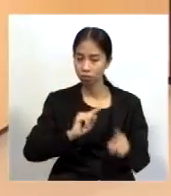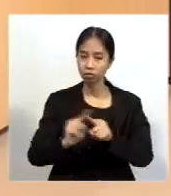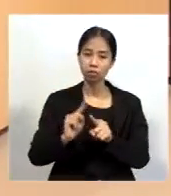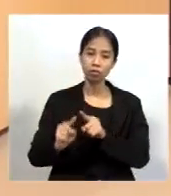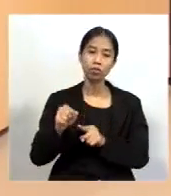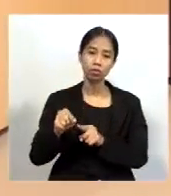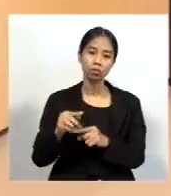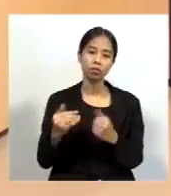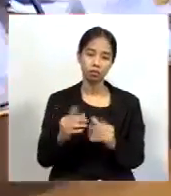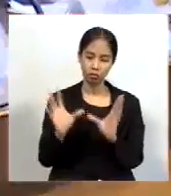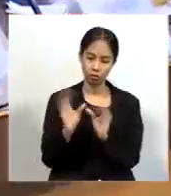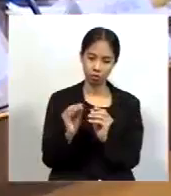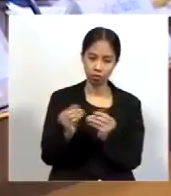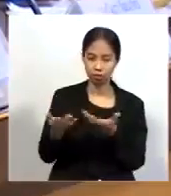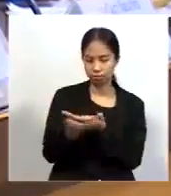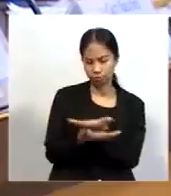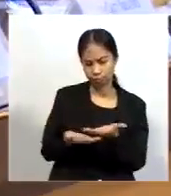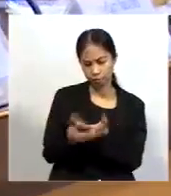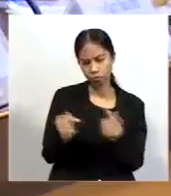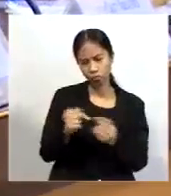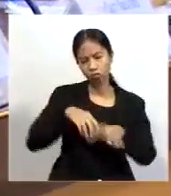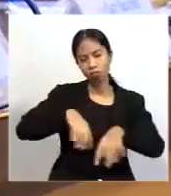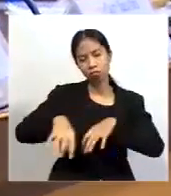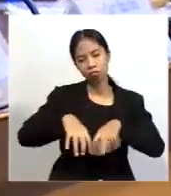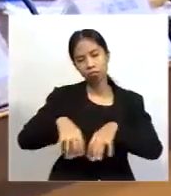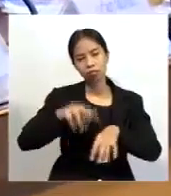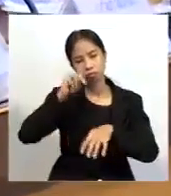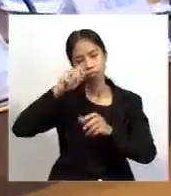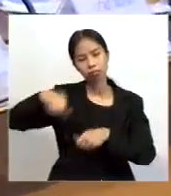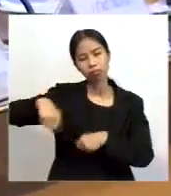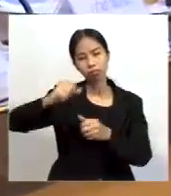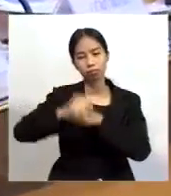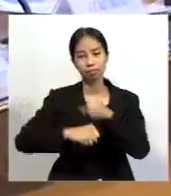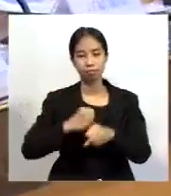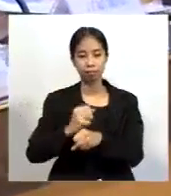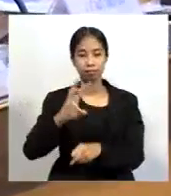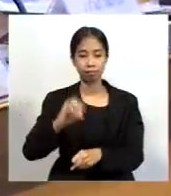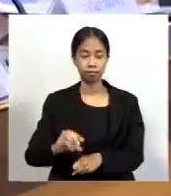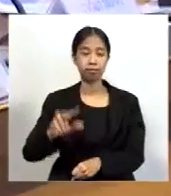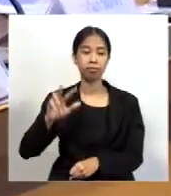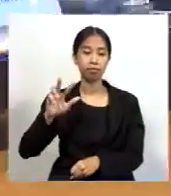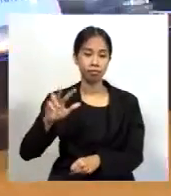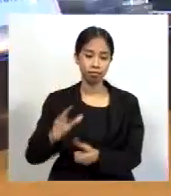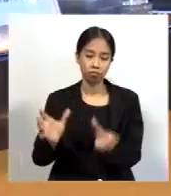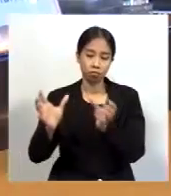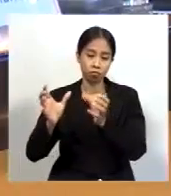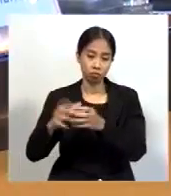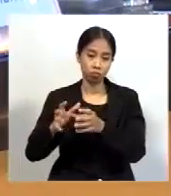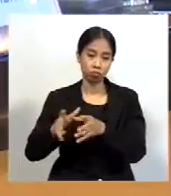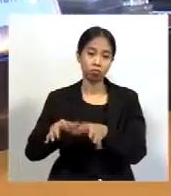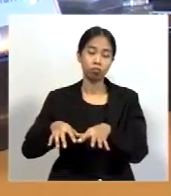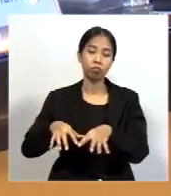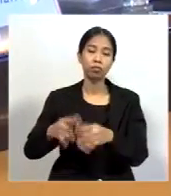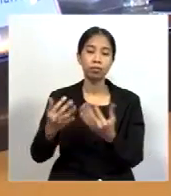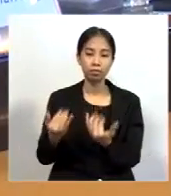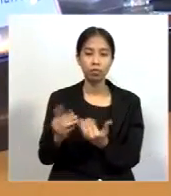ายหลังการประชุมพิจารณาการจัดเทศกาลมหาสงกรานต์ประจำปี2563ของคณะผู้บริหารกรุงเทพมหานครเพื่อเ